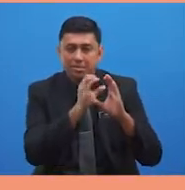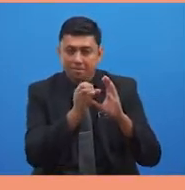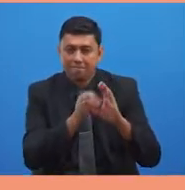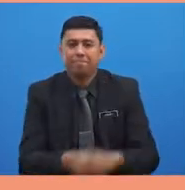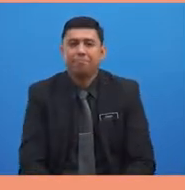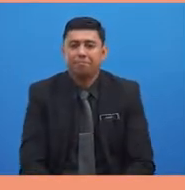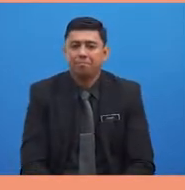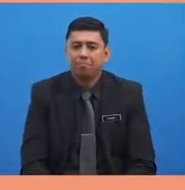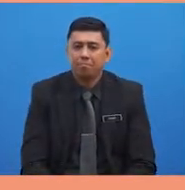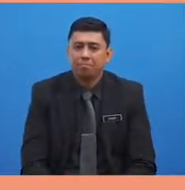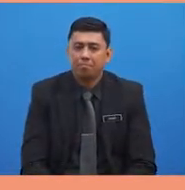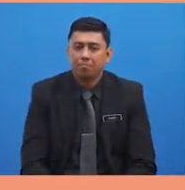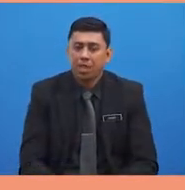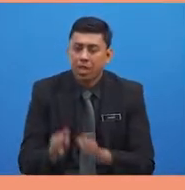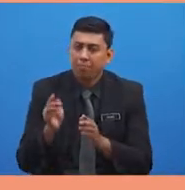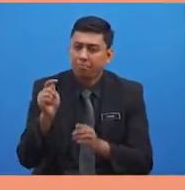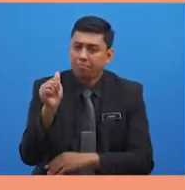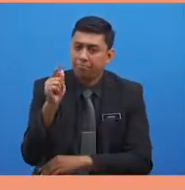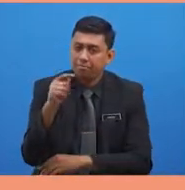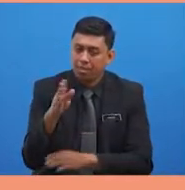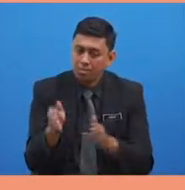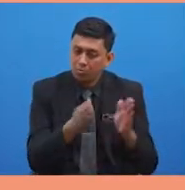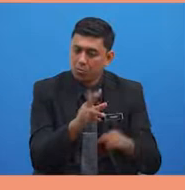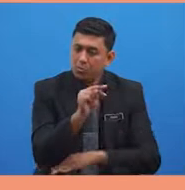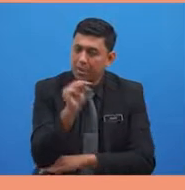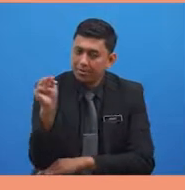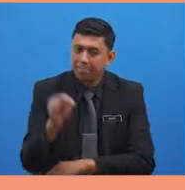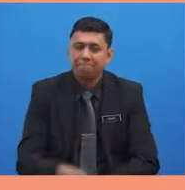Kedua, pengisytiharan tata susunan.